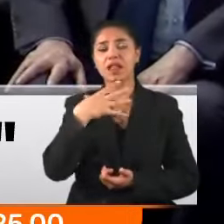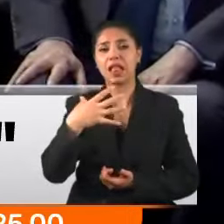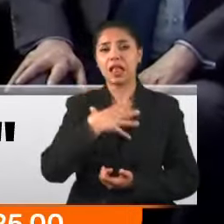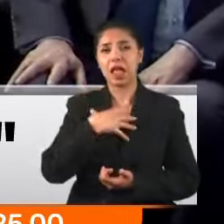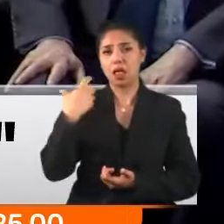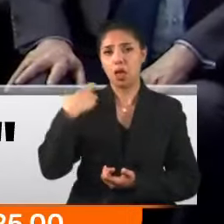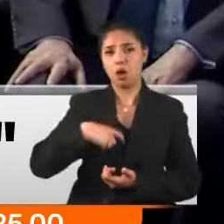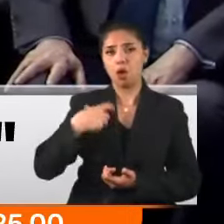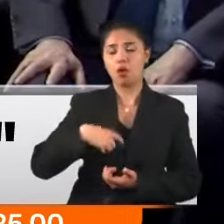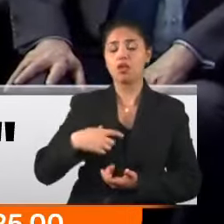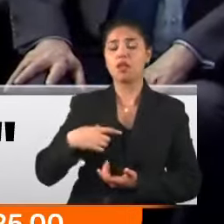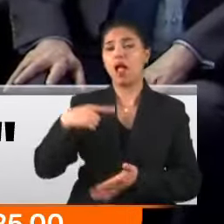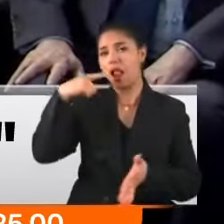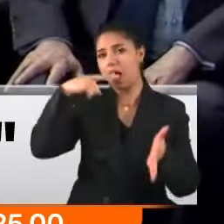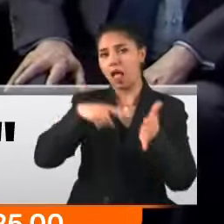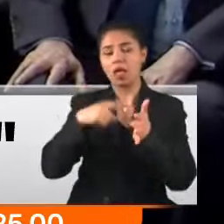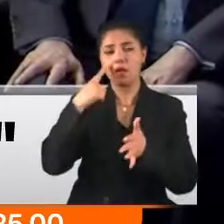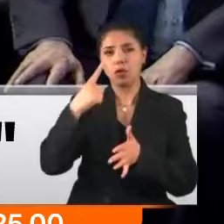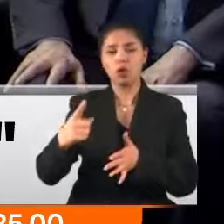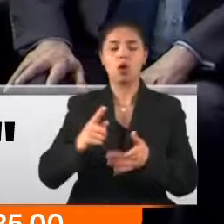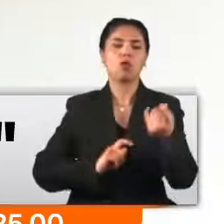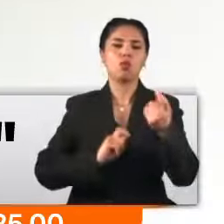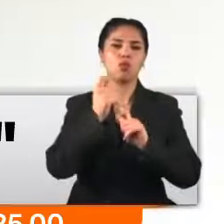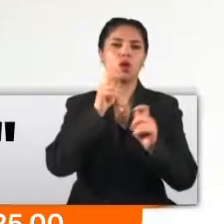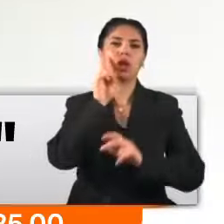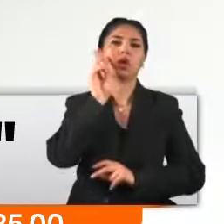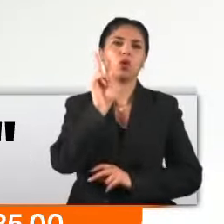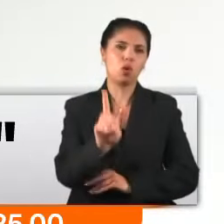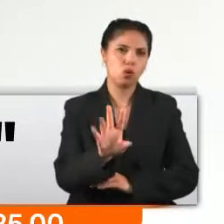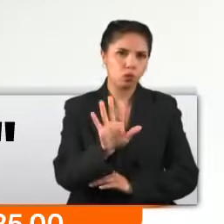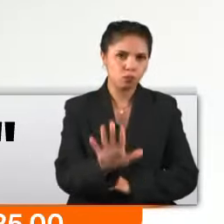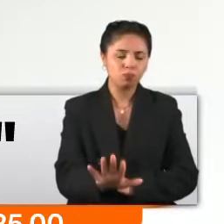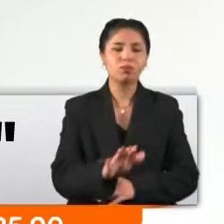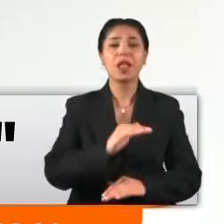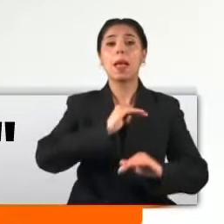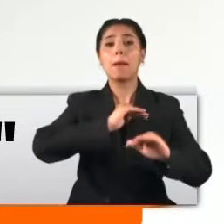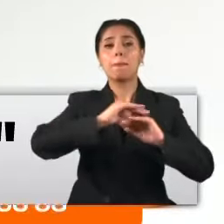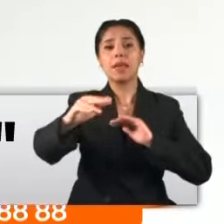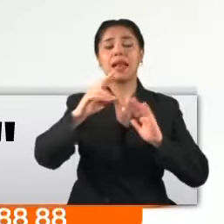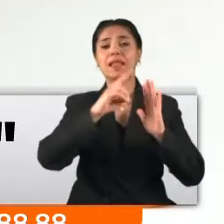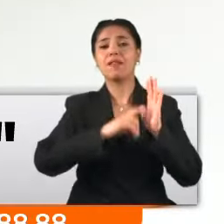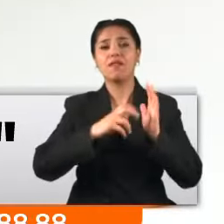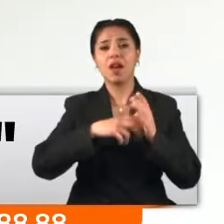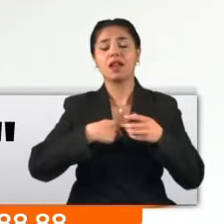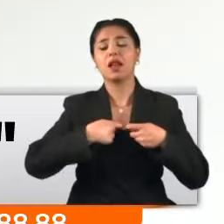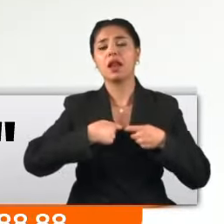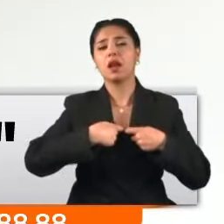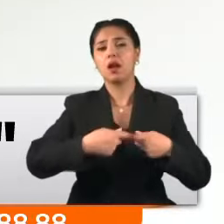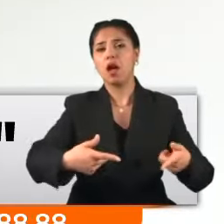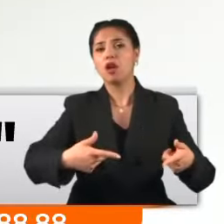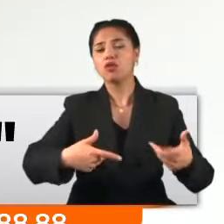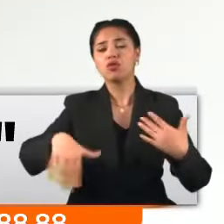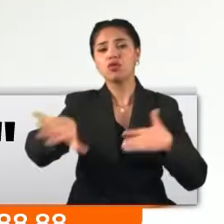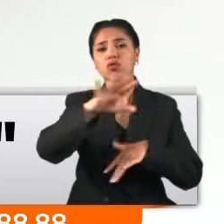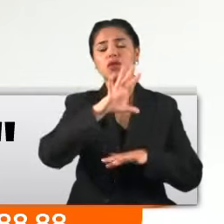amaçlar için kullanıldığını üzülerek görüyoruz. Milletin vergilerini harcayan hiçbir